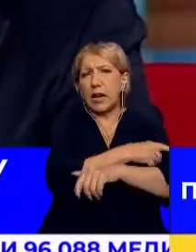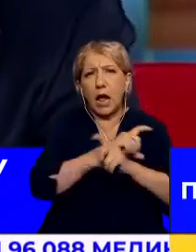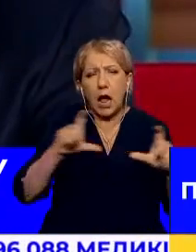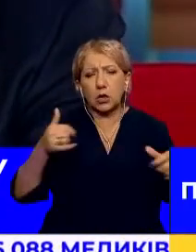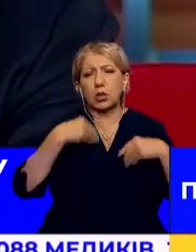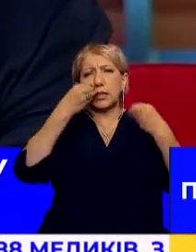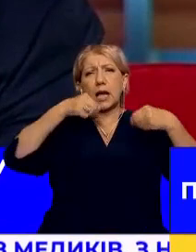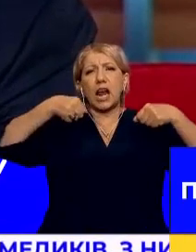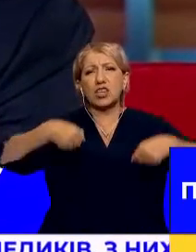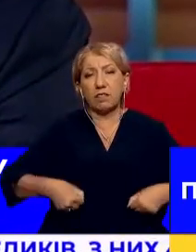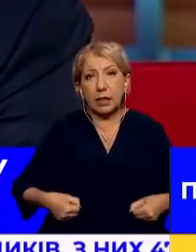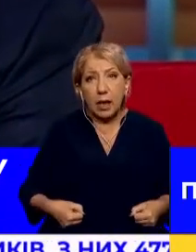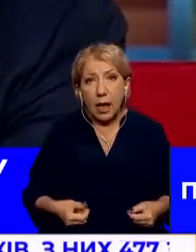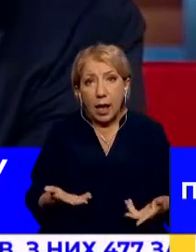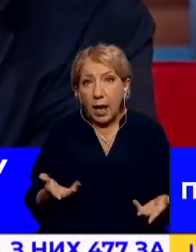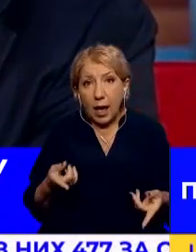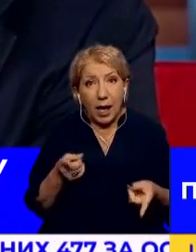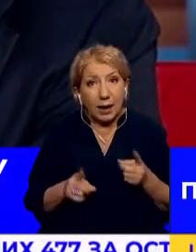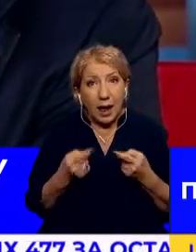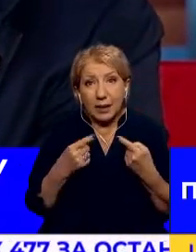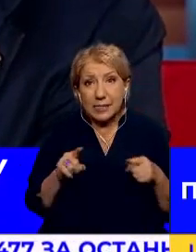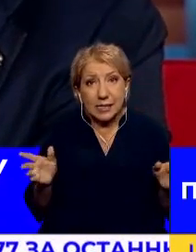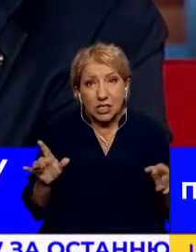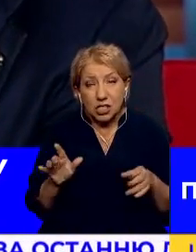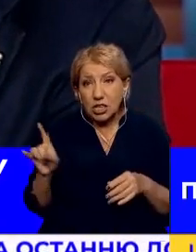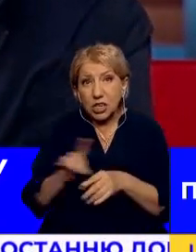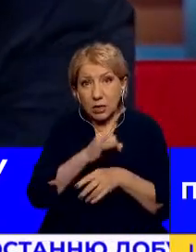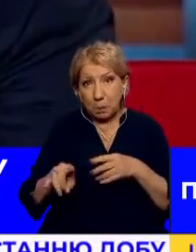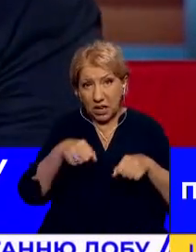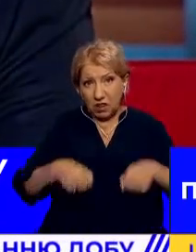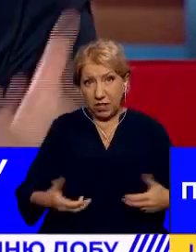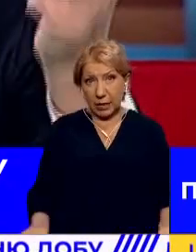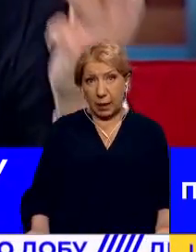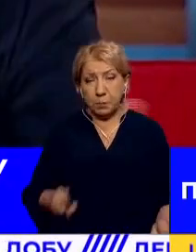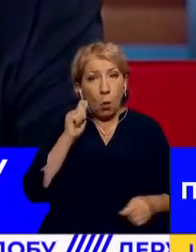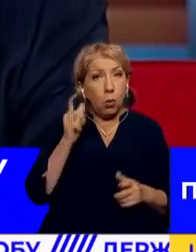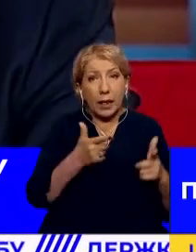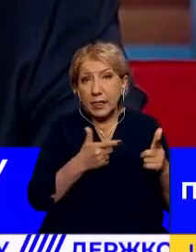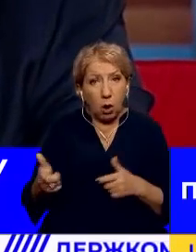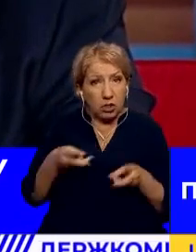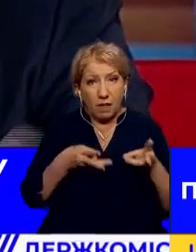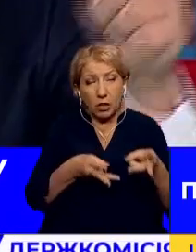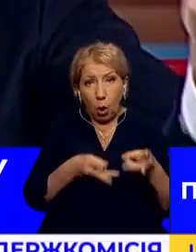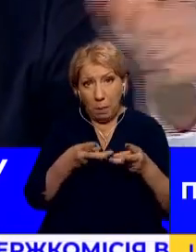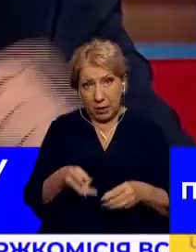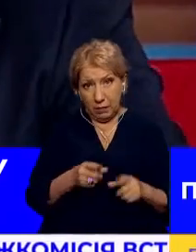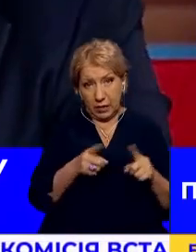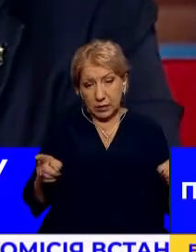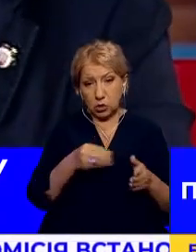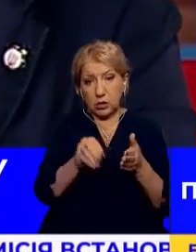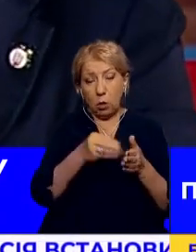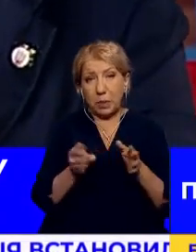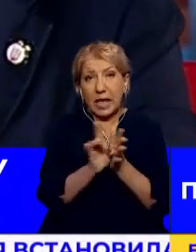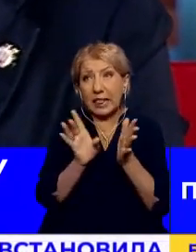нас найкраща влада. Але ж реальність зовсім інша, ніж бреше влада. Україна не готова до опалювального сезону, закуповує